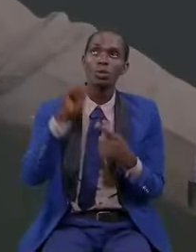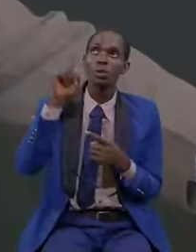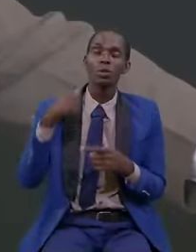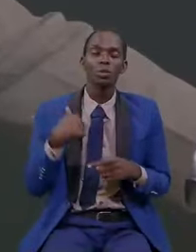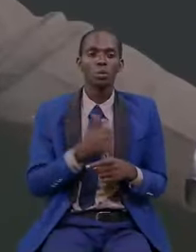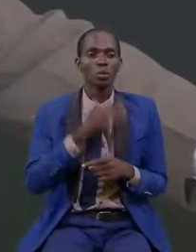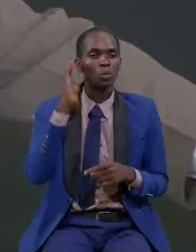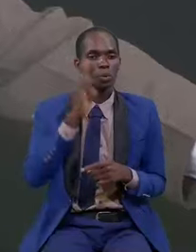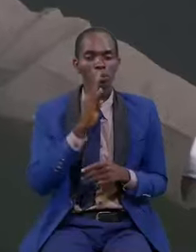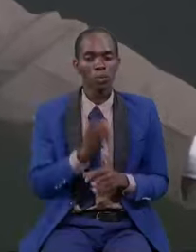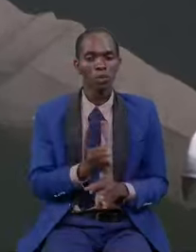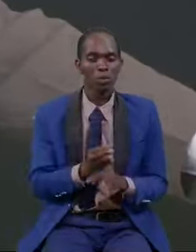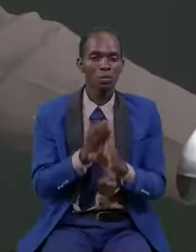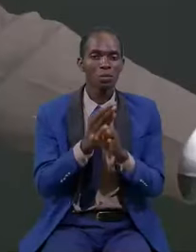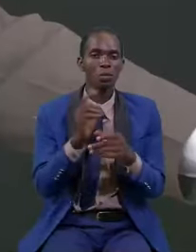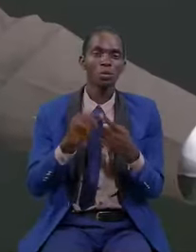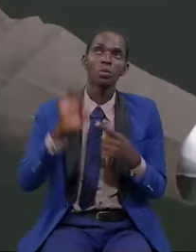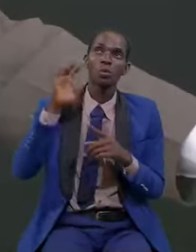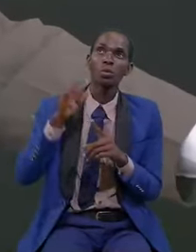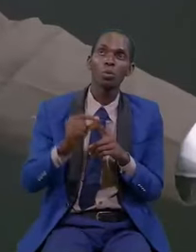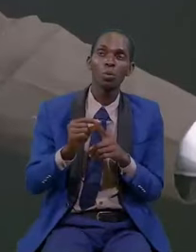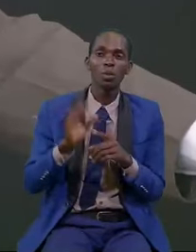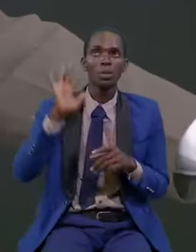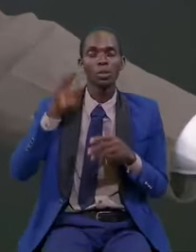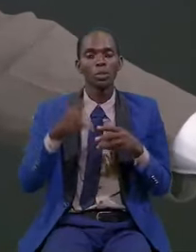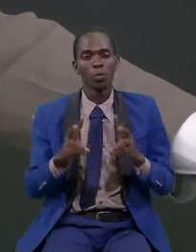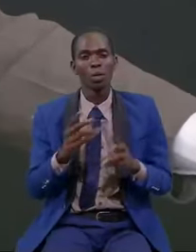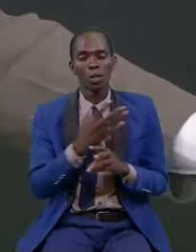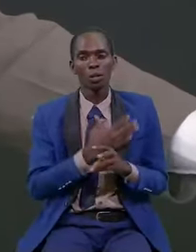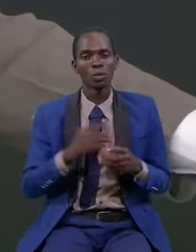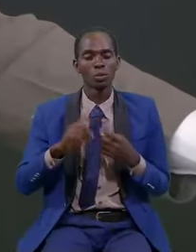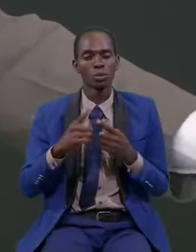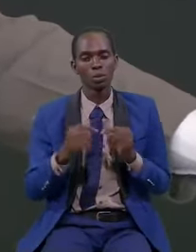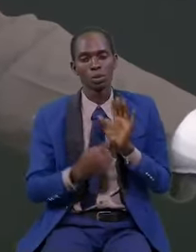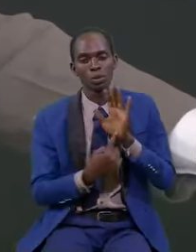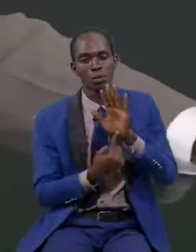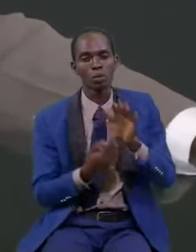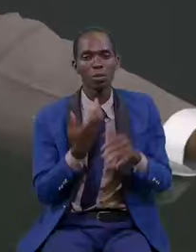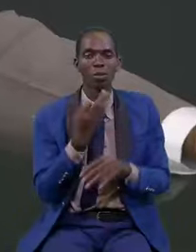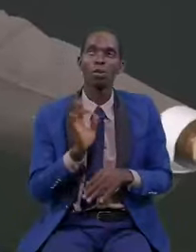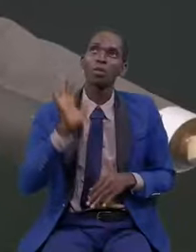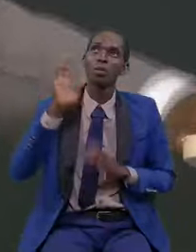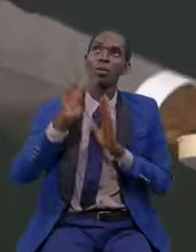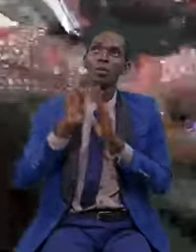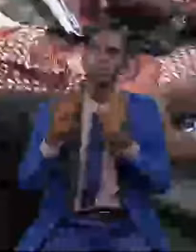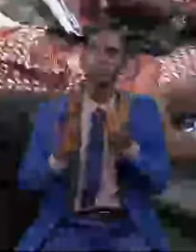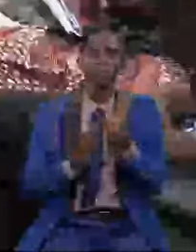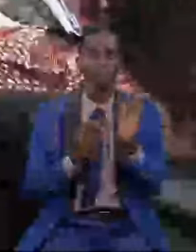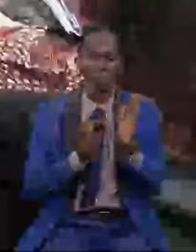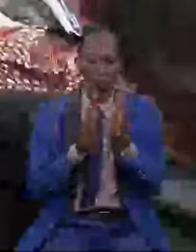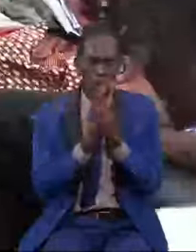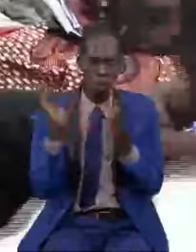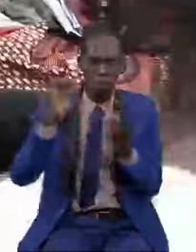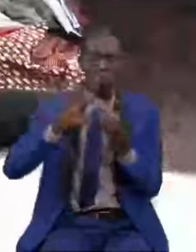à ses voies, fidèles à la révélation de sa volonté. Et je prie que plus de grâce pour